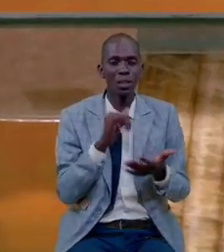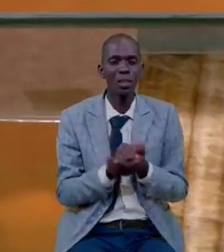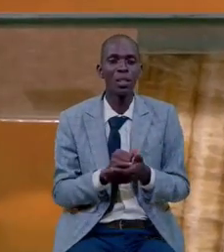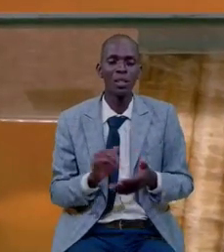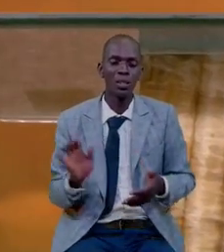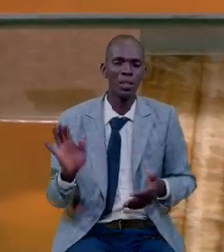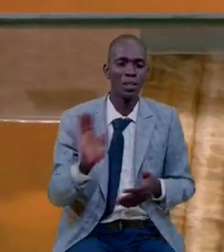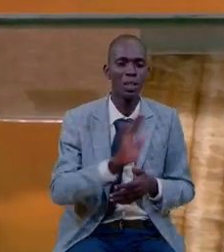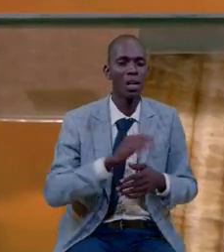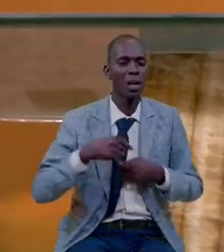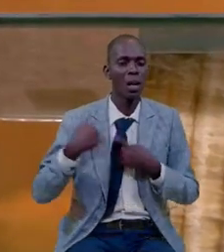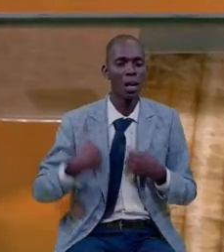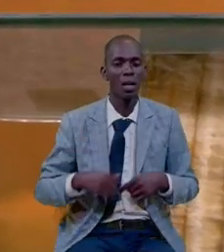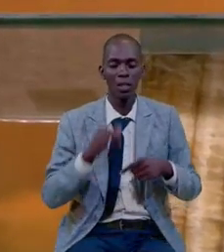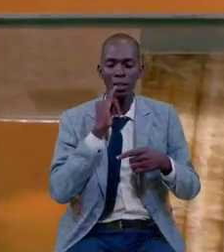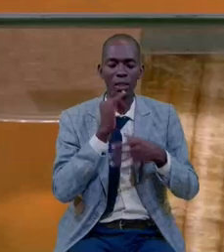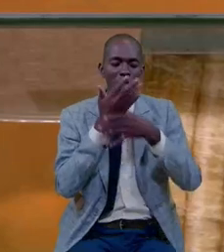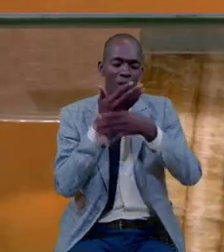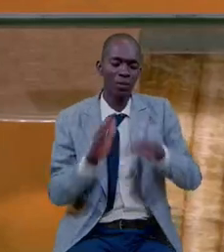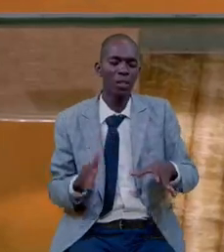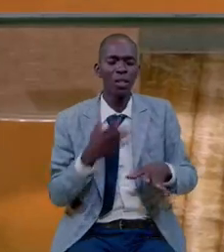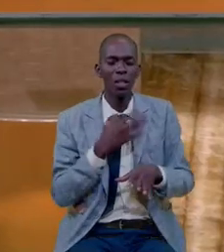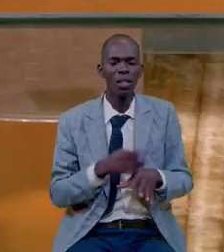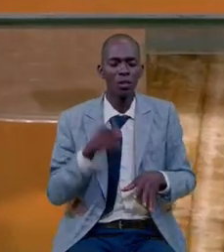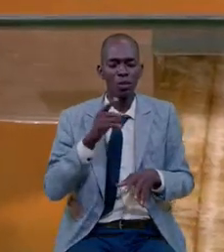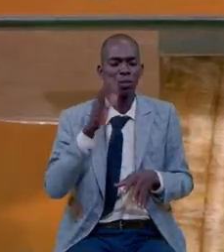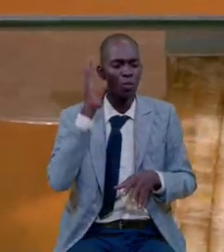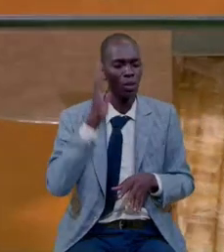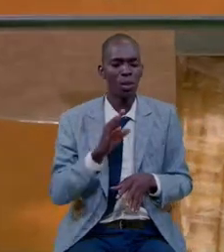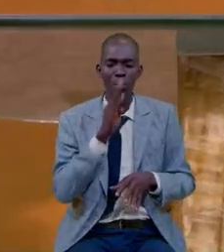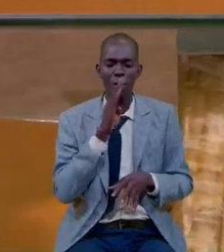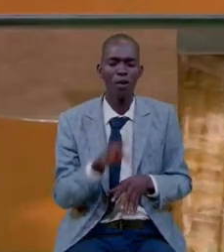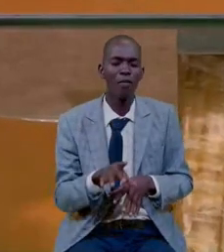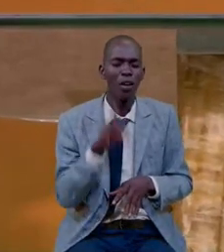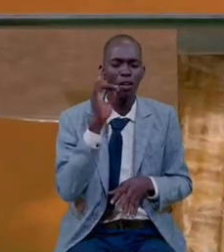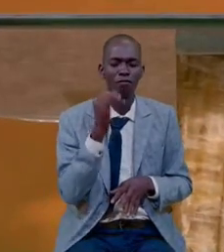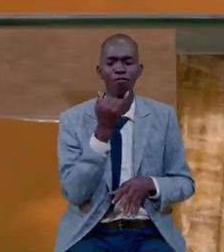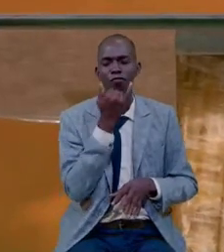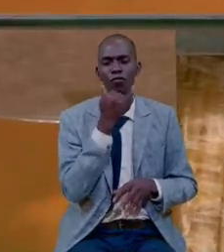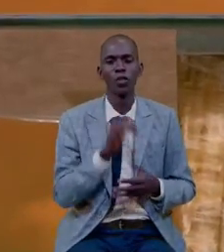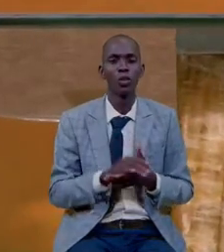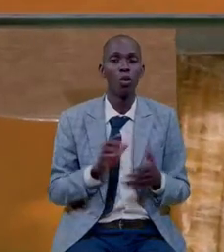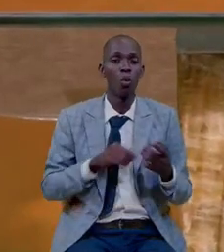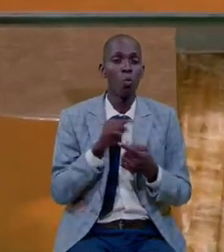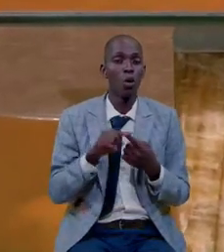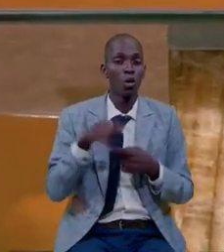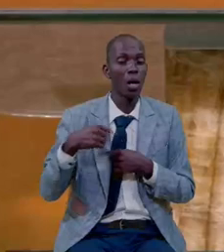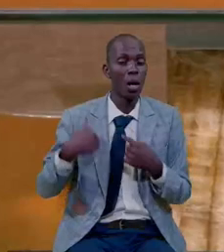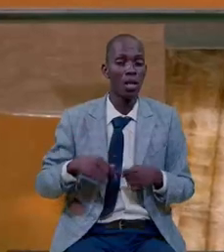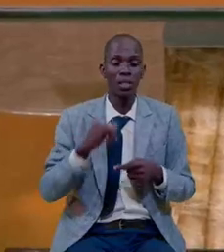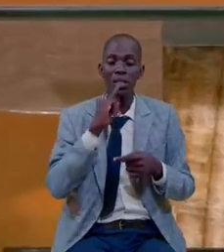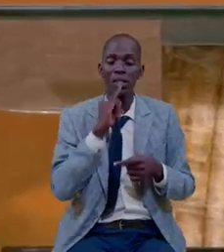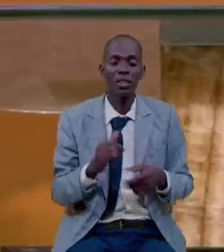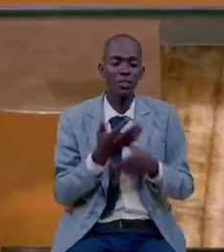partagé. Ils vont en porter la peine. Lorsque votre cœur est partagé, divisé,